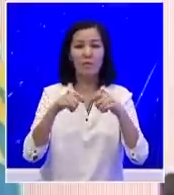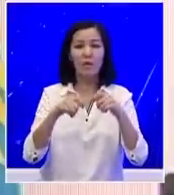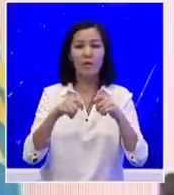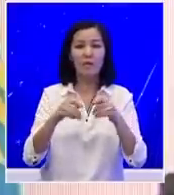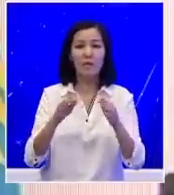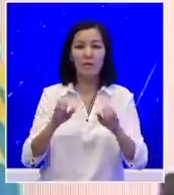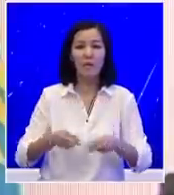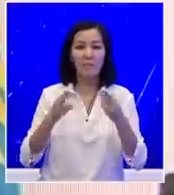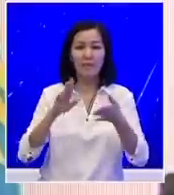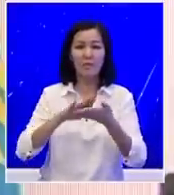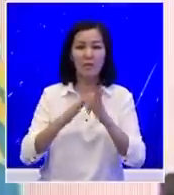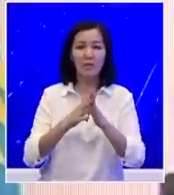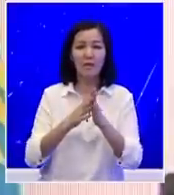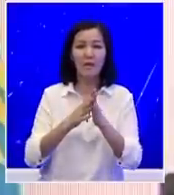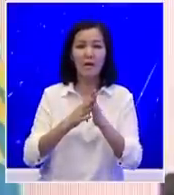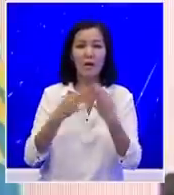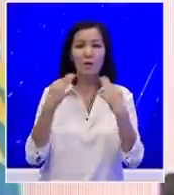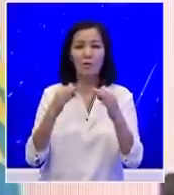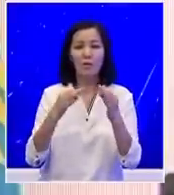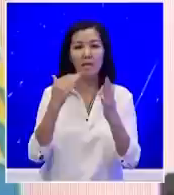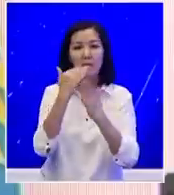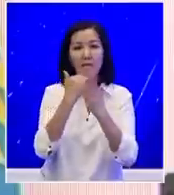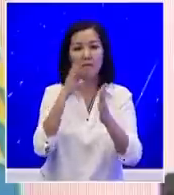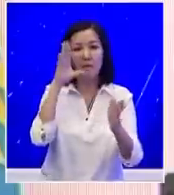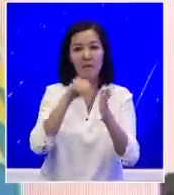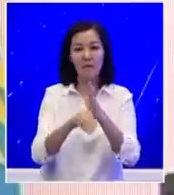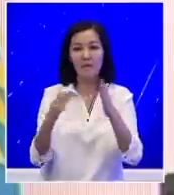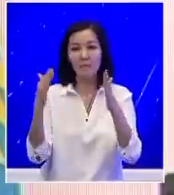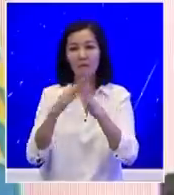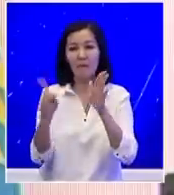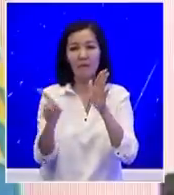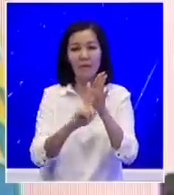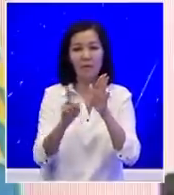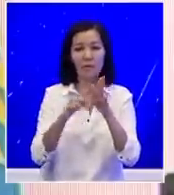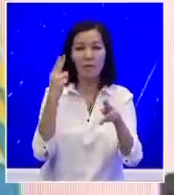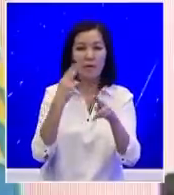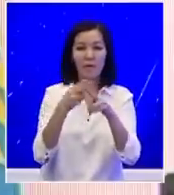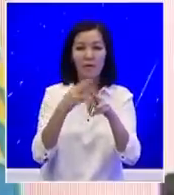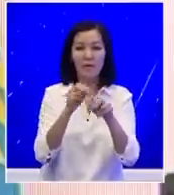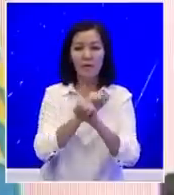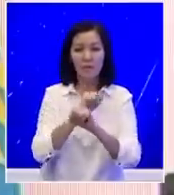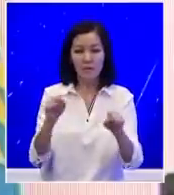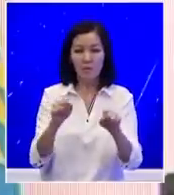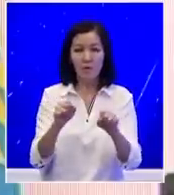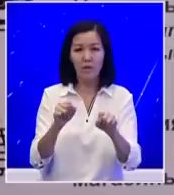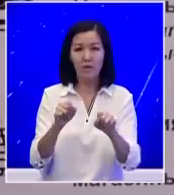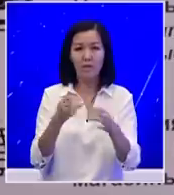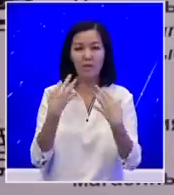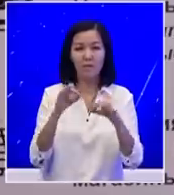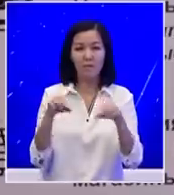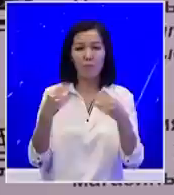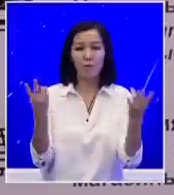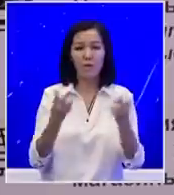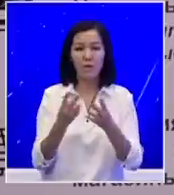жағдайда рұқсат етілген қызметтер тізіміне кіргізіп, қоймаларға кедергісіз кіріп шығуына рұқсат берулеріңізді сұраймын.